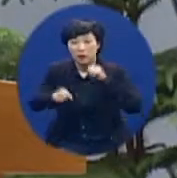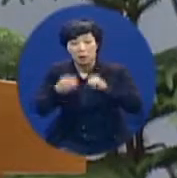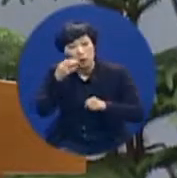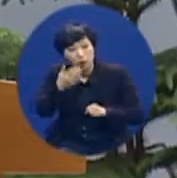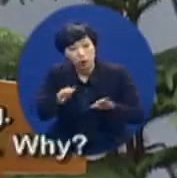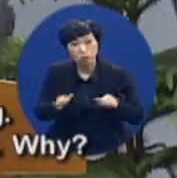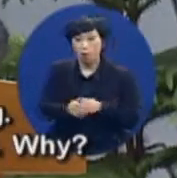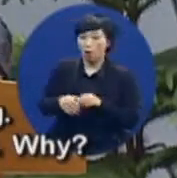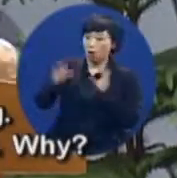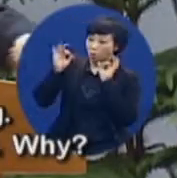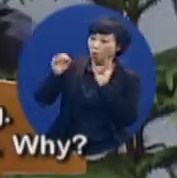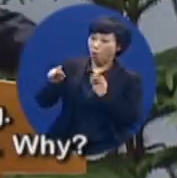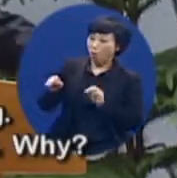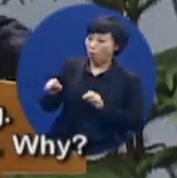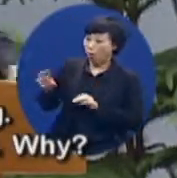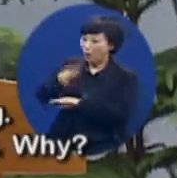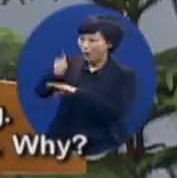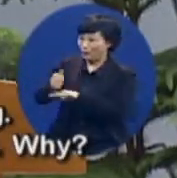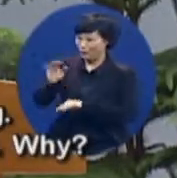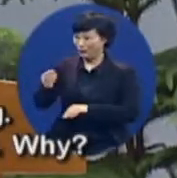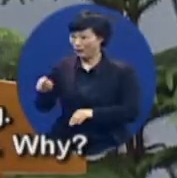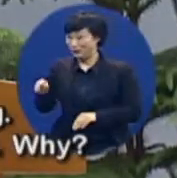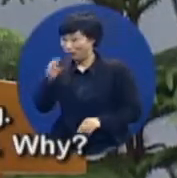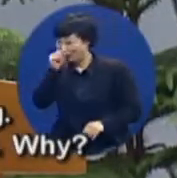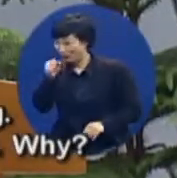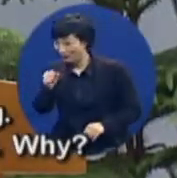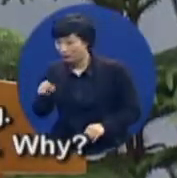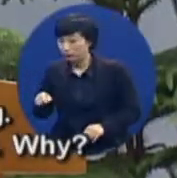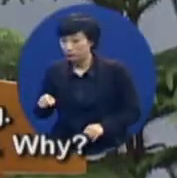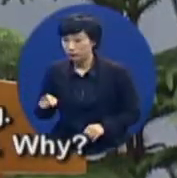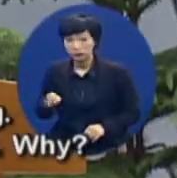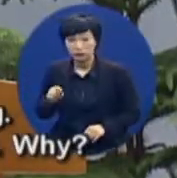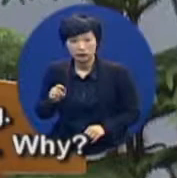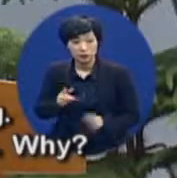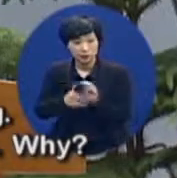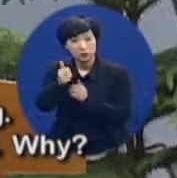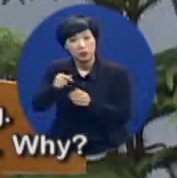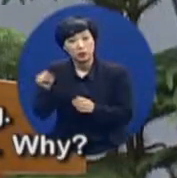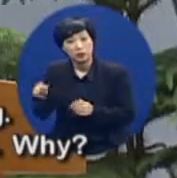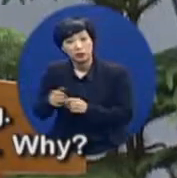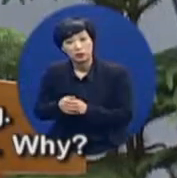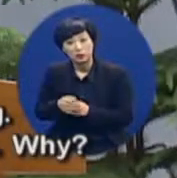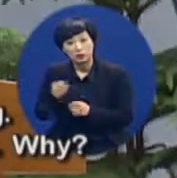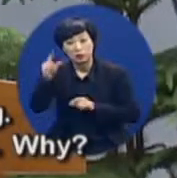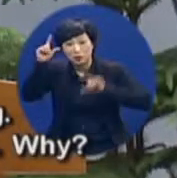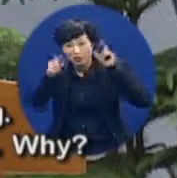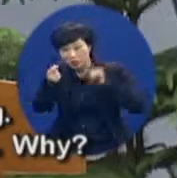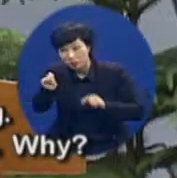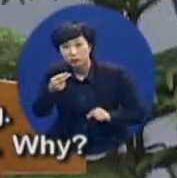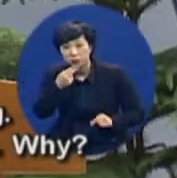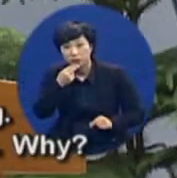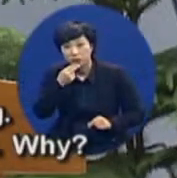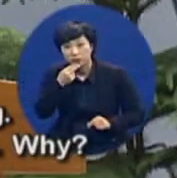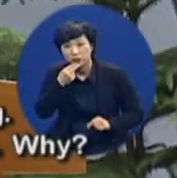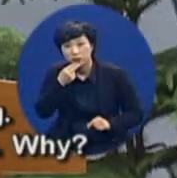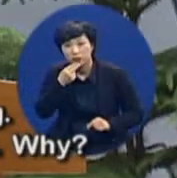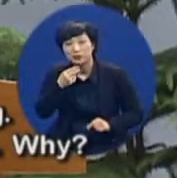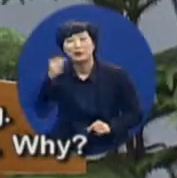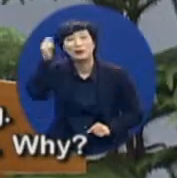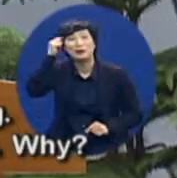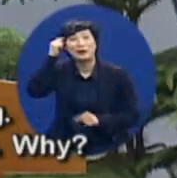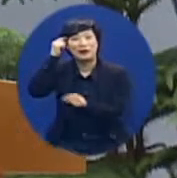야 제가 우리 왕이 됐으면 근데 예수님은 그런 기세이 안 보여